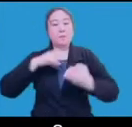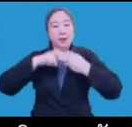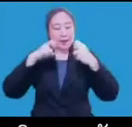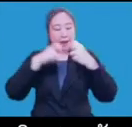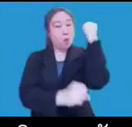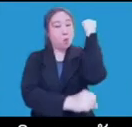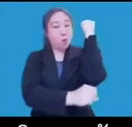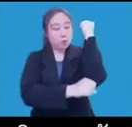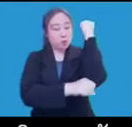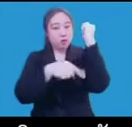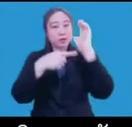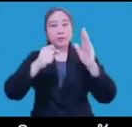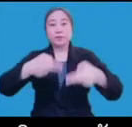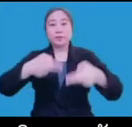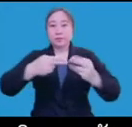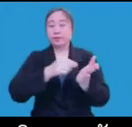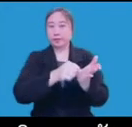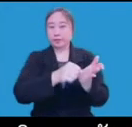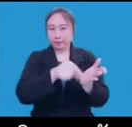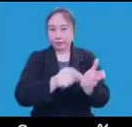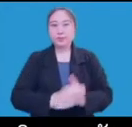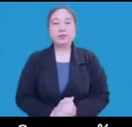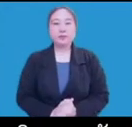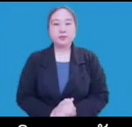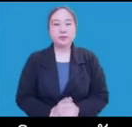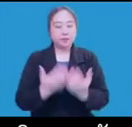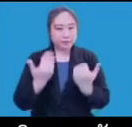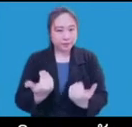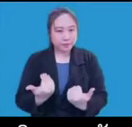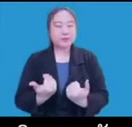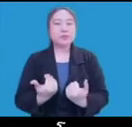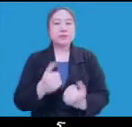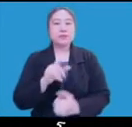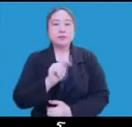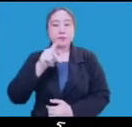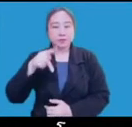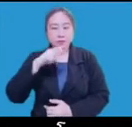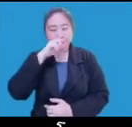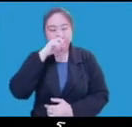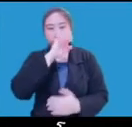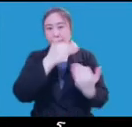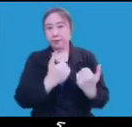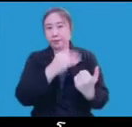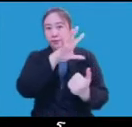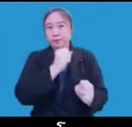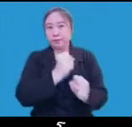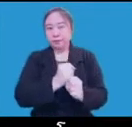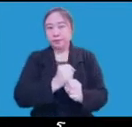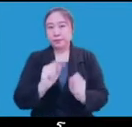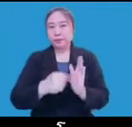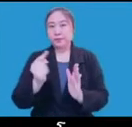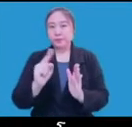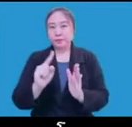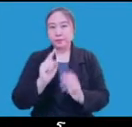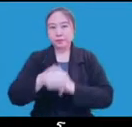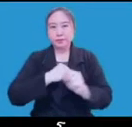แก้จนนะครับที่จังหวัดสมุทรสงครามนะครับก็เรียนว่าที่มาของการใช้ TP-Map Logbook ในปัจจุบันเนี่ยก็